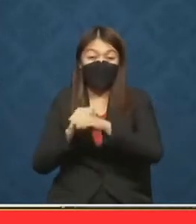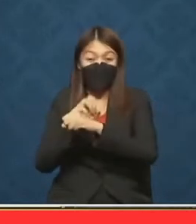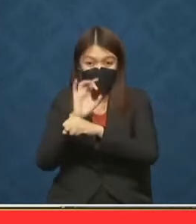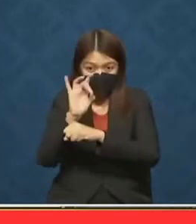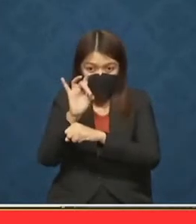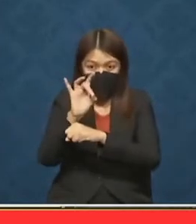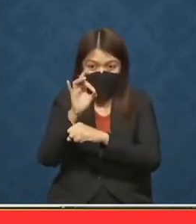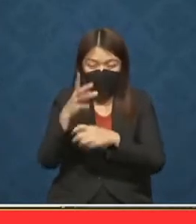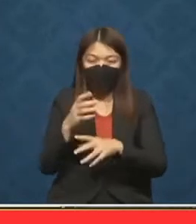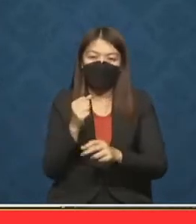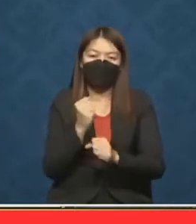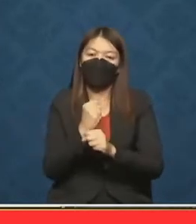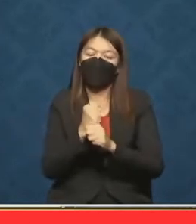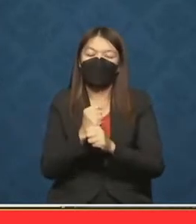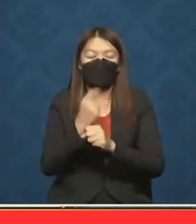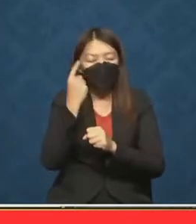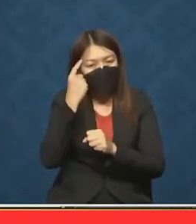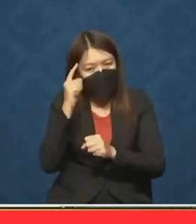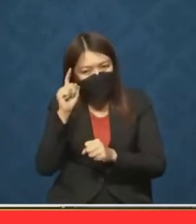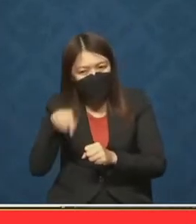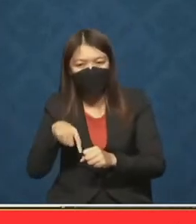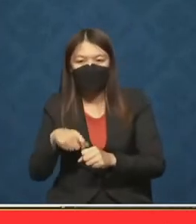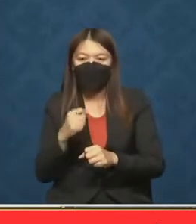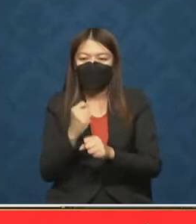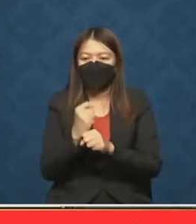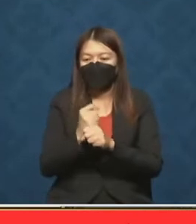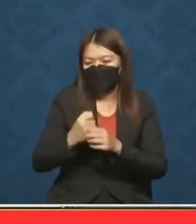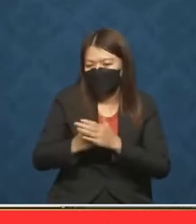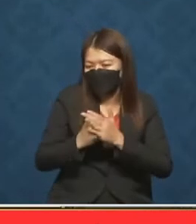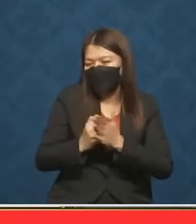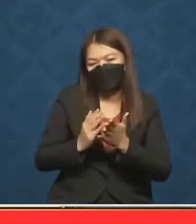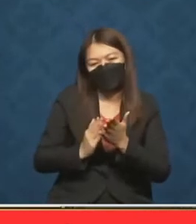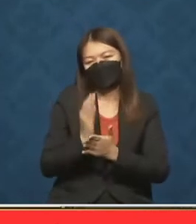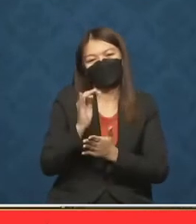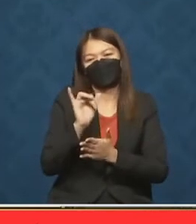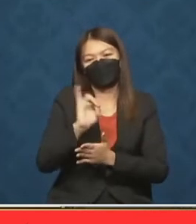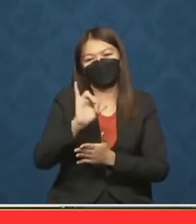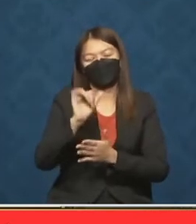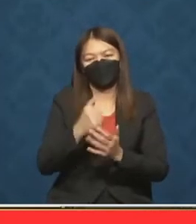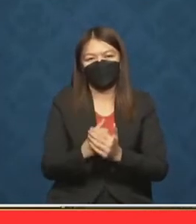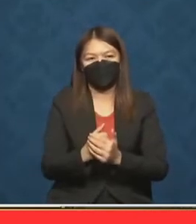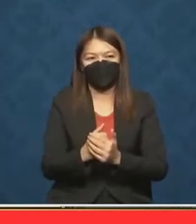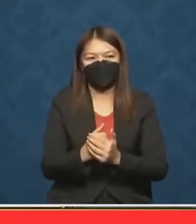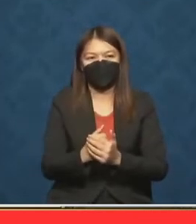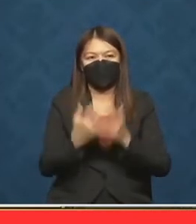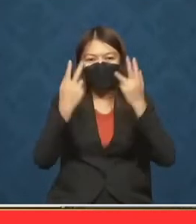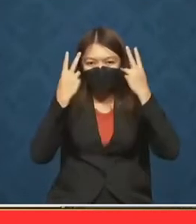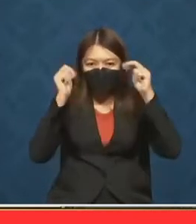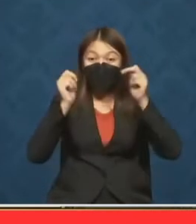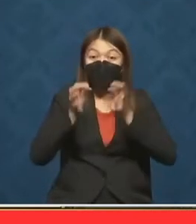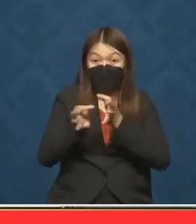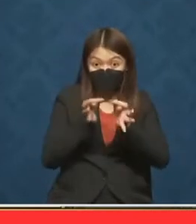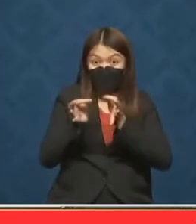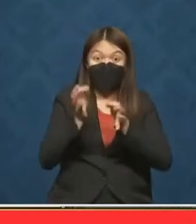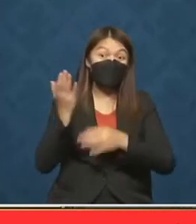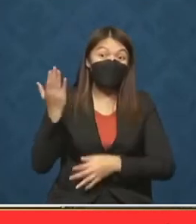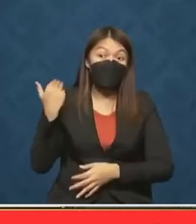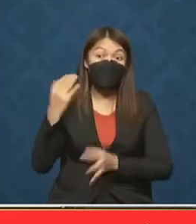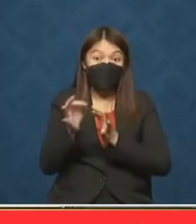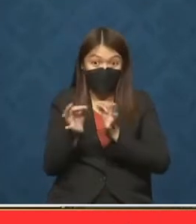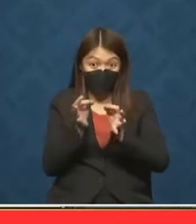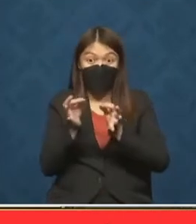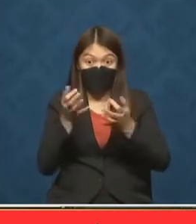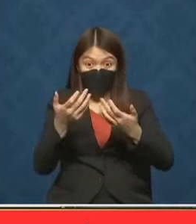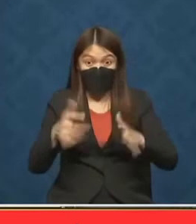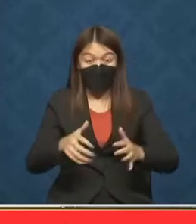ีทำไม่ได้ค คิดไม่เป็นพูดแล้วไม่ทำค่ะเมื่อกี้ท่นายกรธมุติได้มาชีแจงในสภาผู้แทดอนทรงเกต